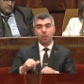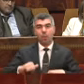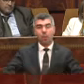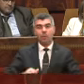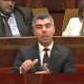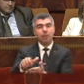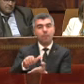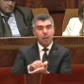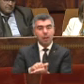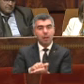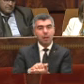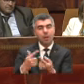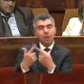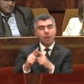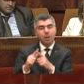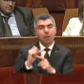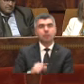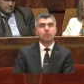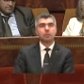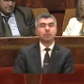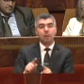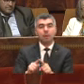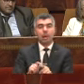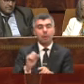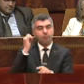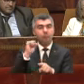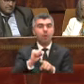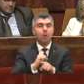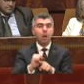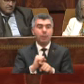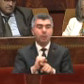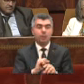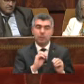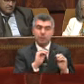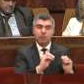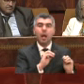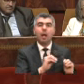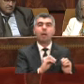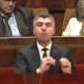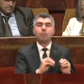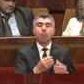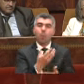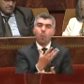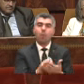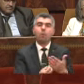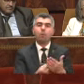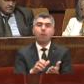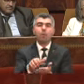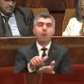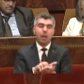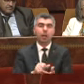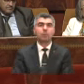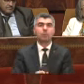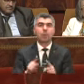مسؤولة على واحد عدد ديال التربية والتعليم ديال أبناء الفلاحة والتكوين المهني. مجال الرقمنة